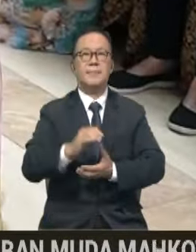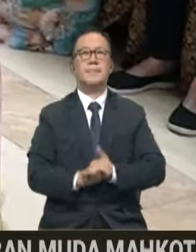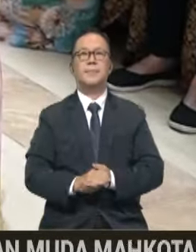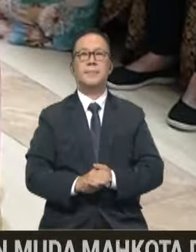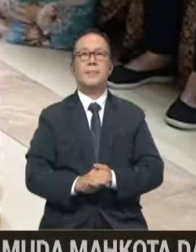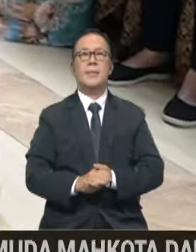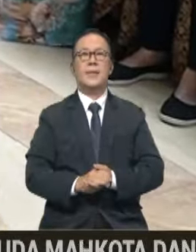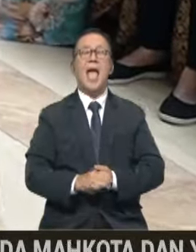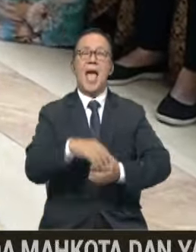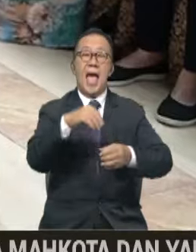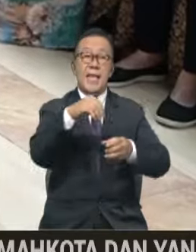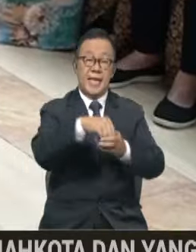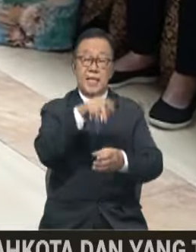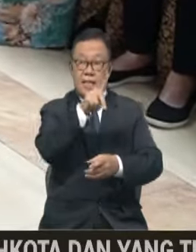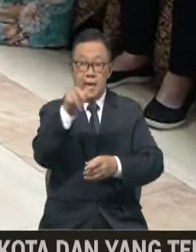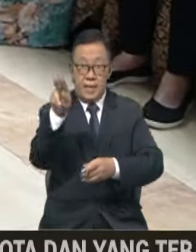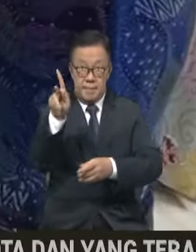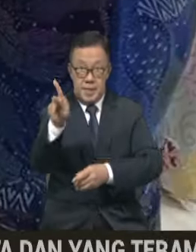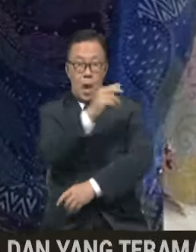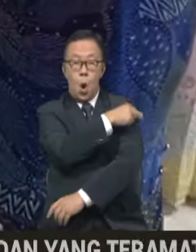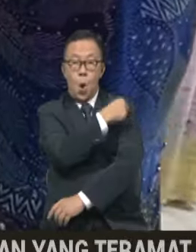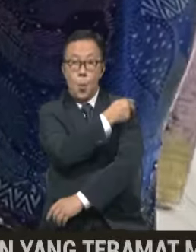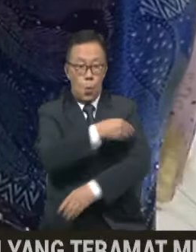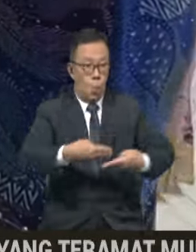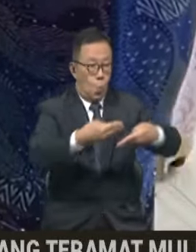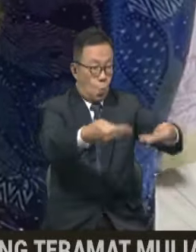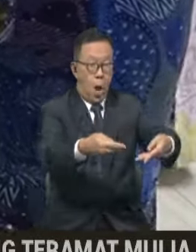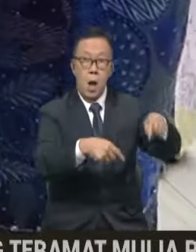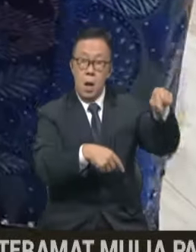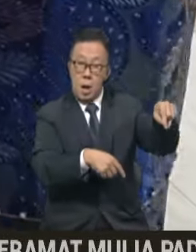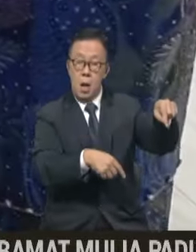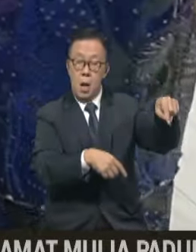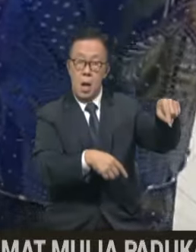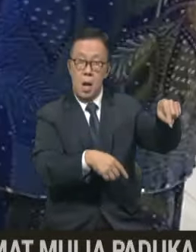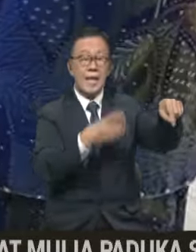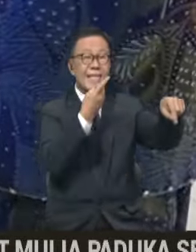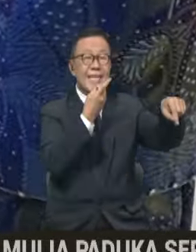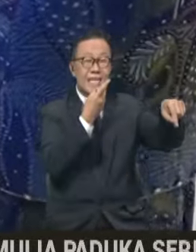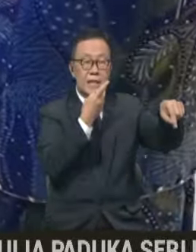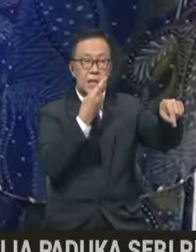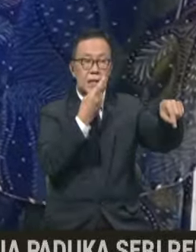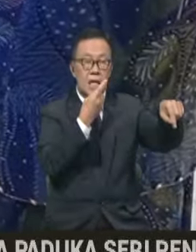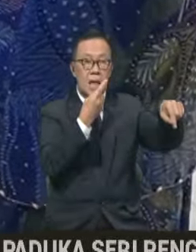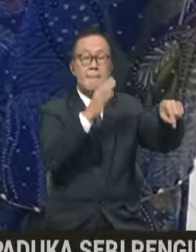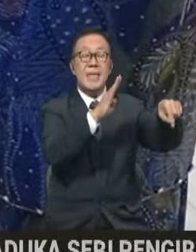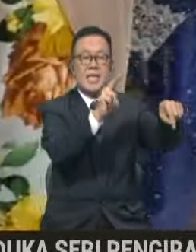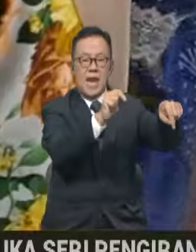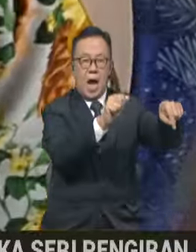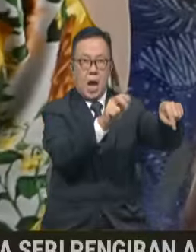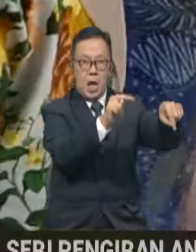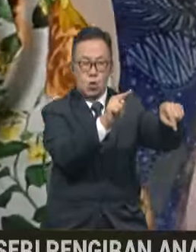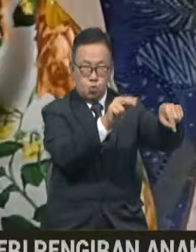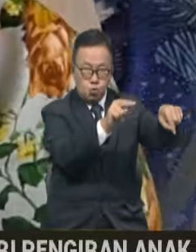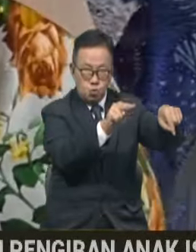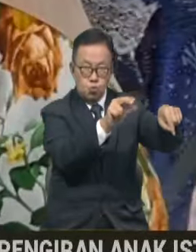Sementara di Hospital Suri Seri Begawan Kuala Belait, penyampaian cenderamata disempurnakan oleh Datin Hajah Binanun binti Haji